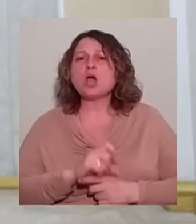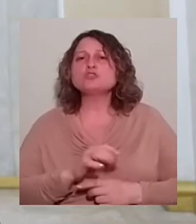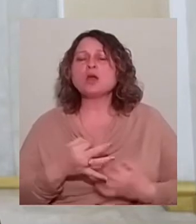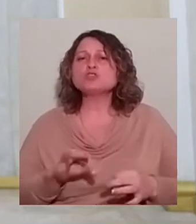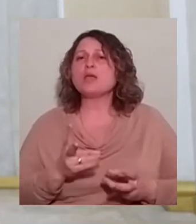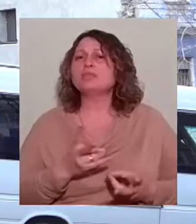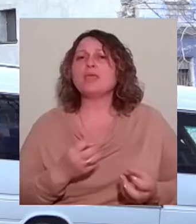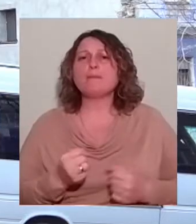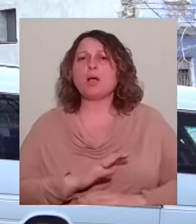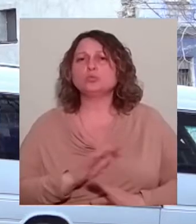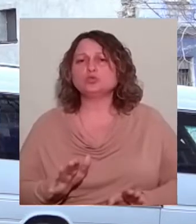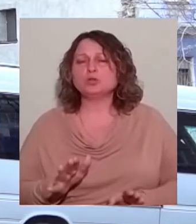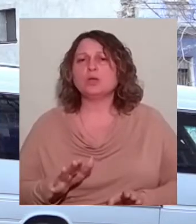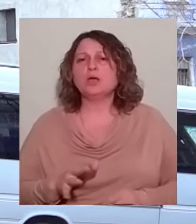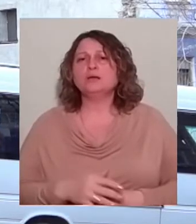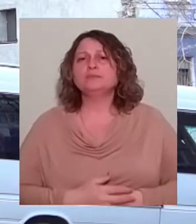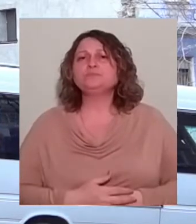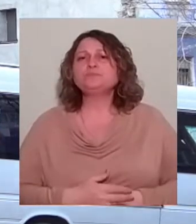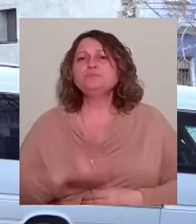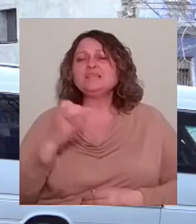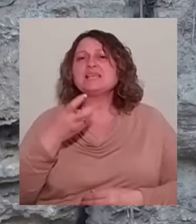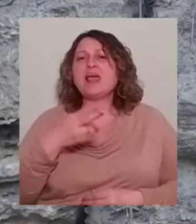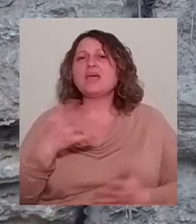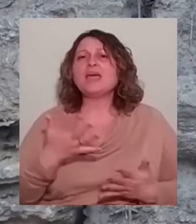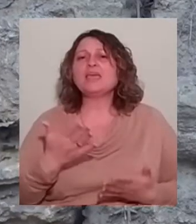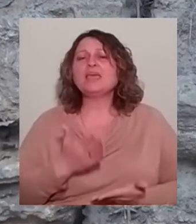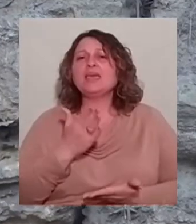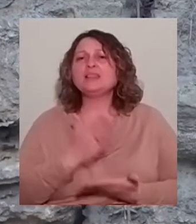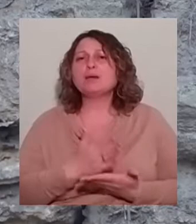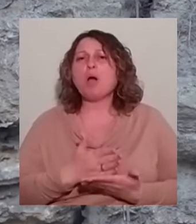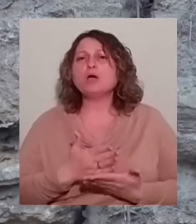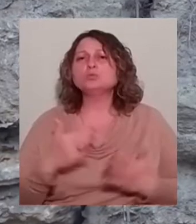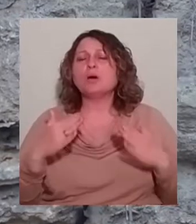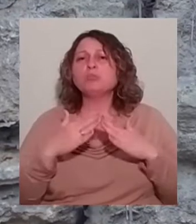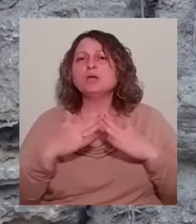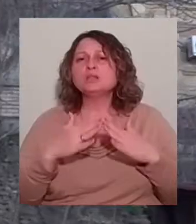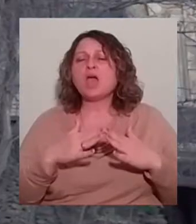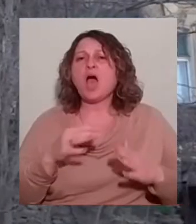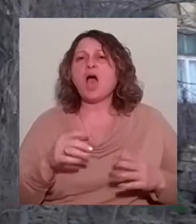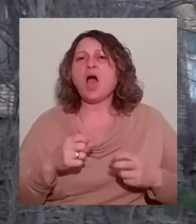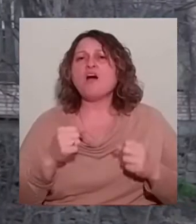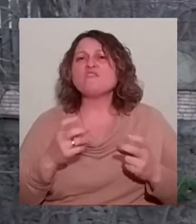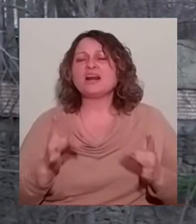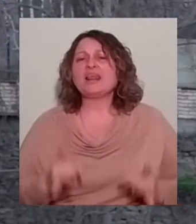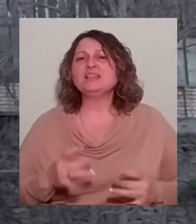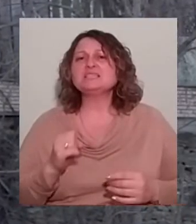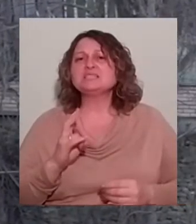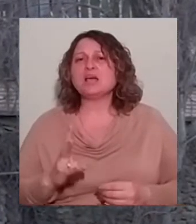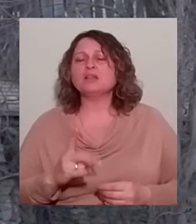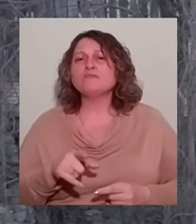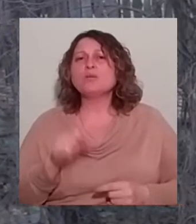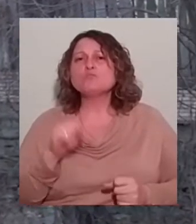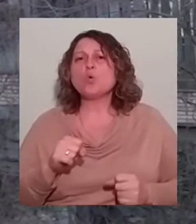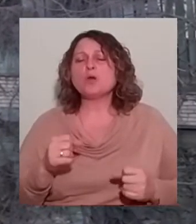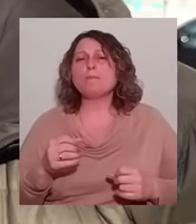строительство не получив. Скеля, на якій тримаються інші будівлі на військовому узвозі, в аварійному стані. Це може призвести до обвалу пам'ятки